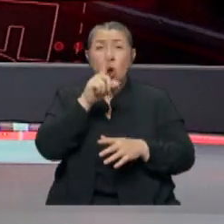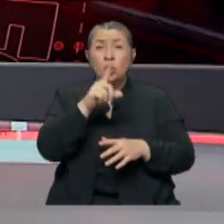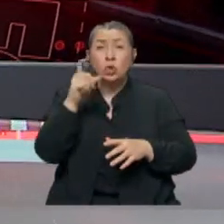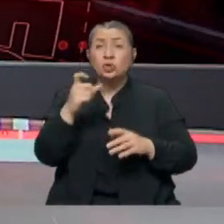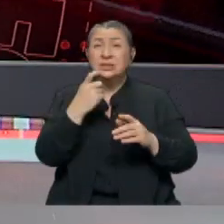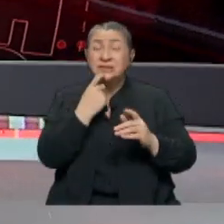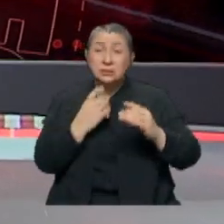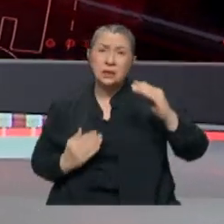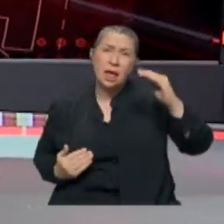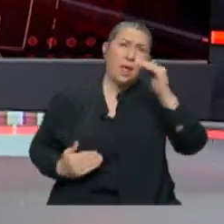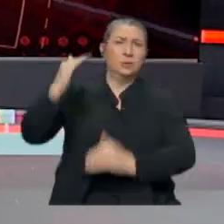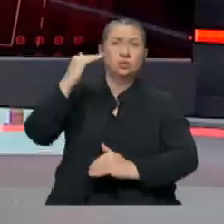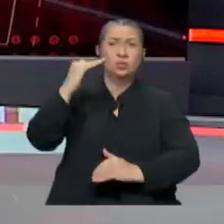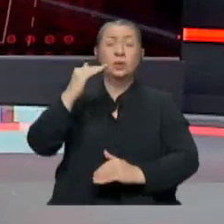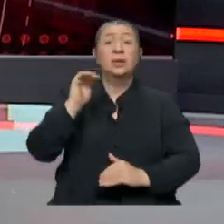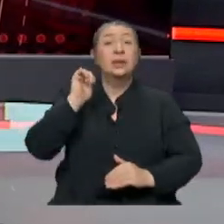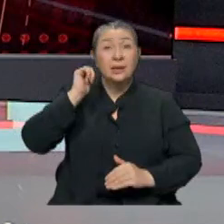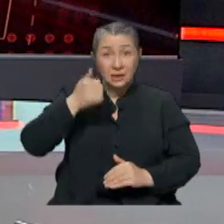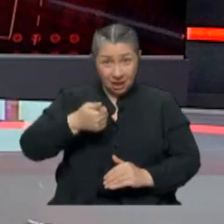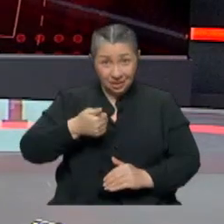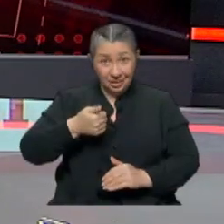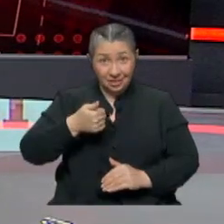yılın zirvesinde. Şimdi yarın